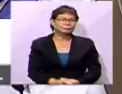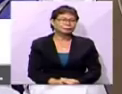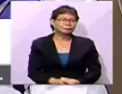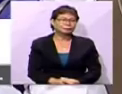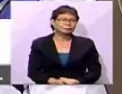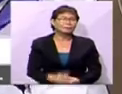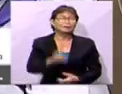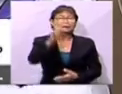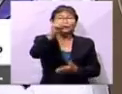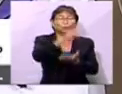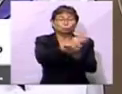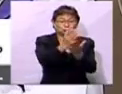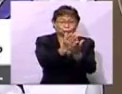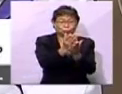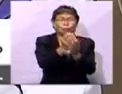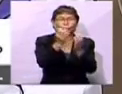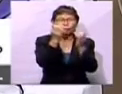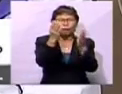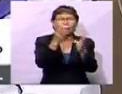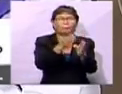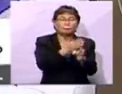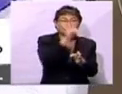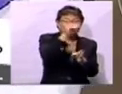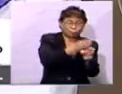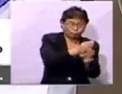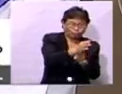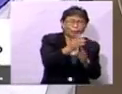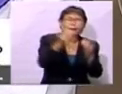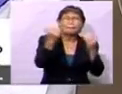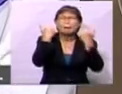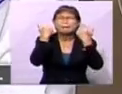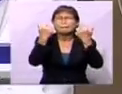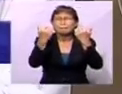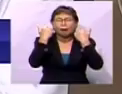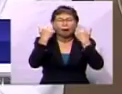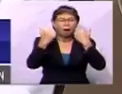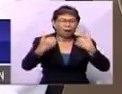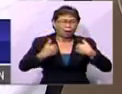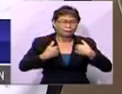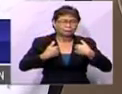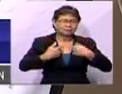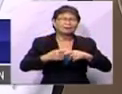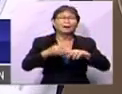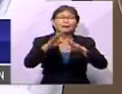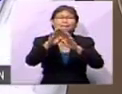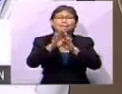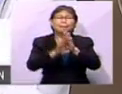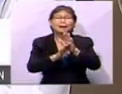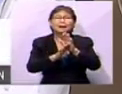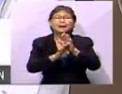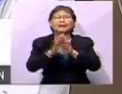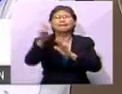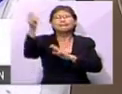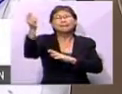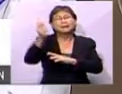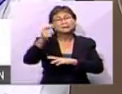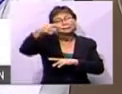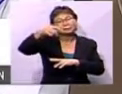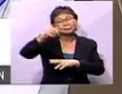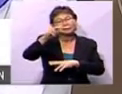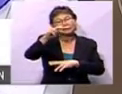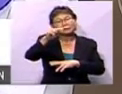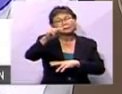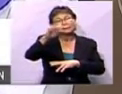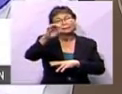Satu sektor yang mana persaraan mereka telah pun ada dengan persaraan berpencin. Okey, yang itu hanya